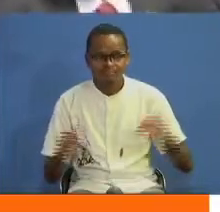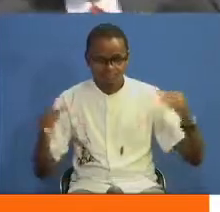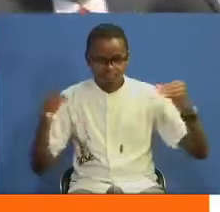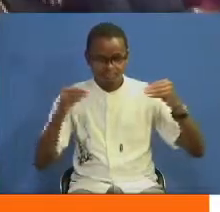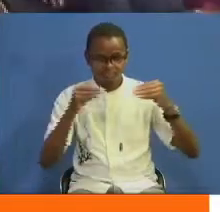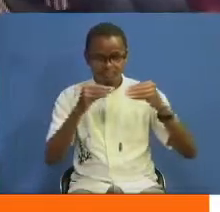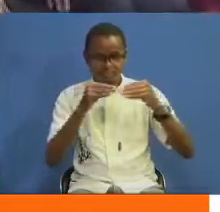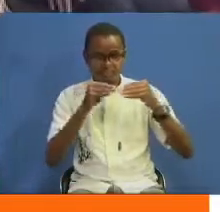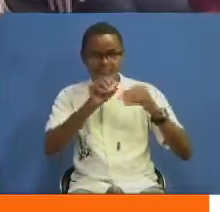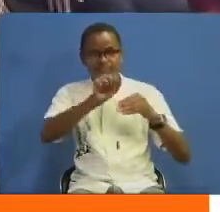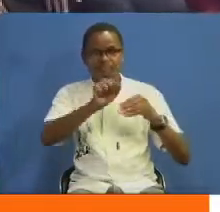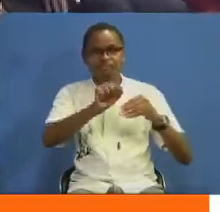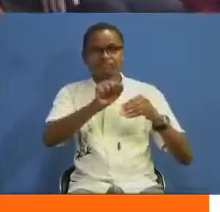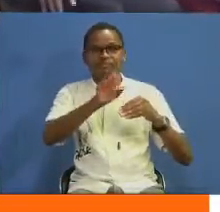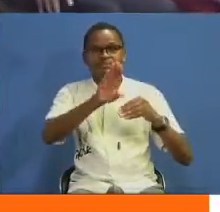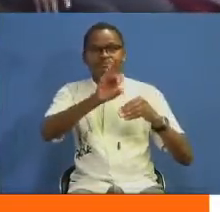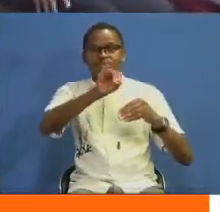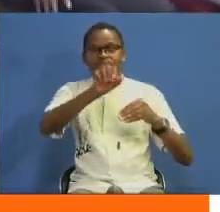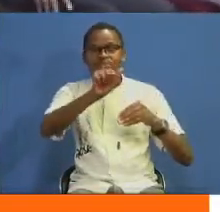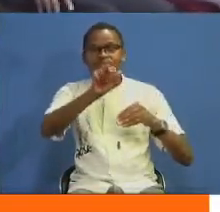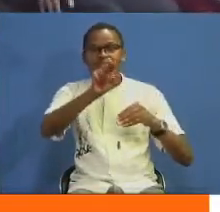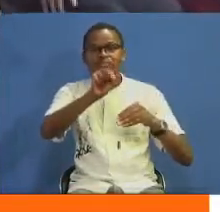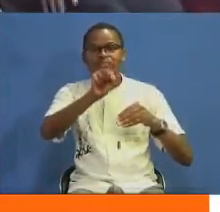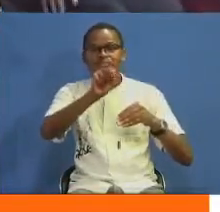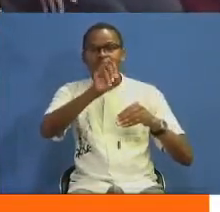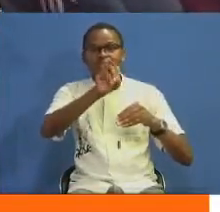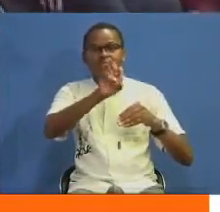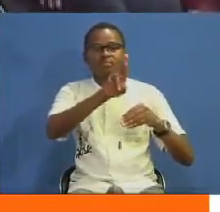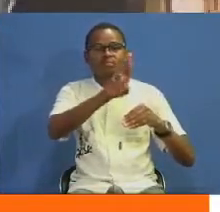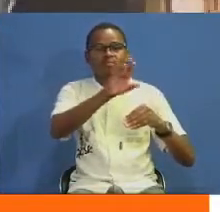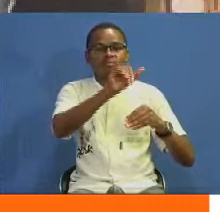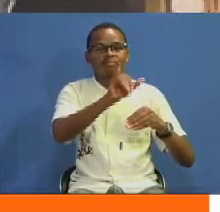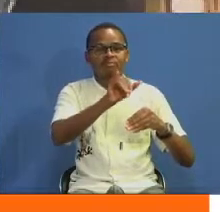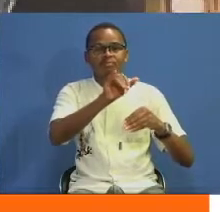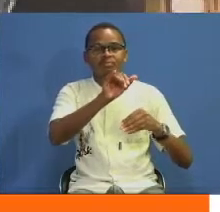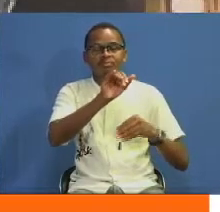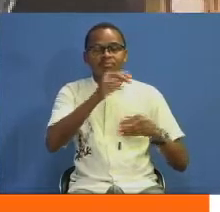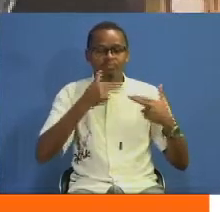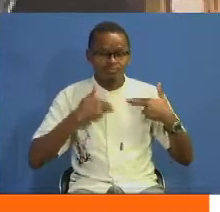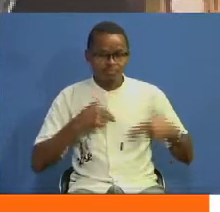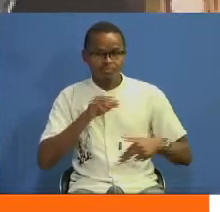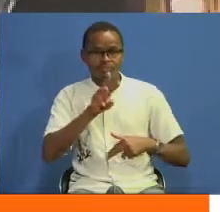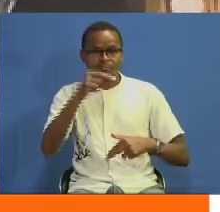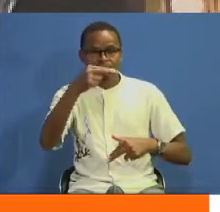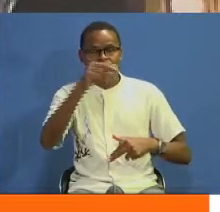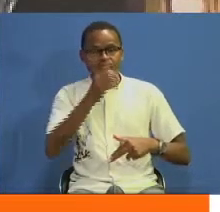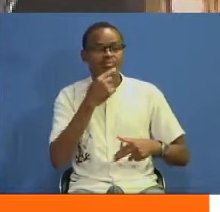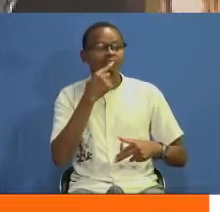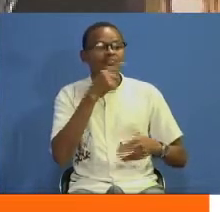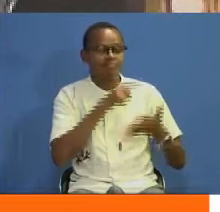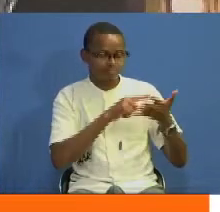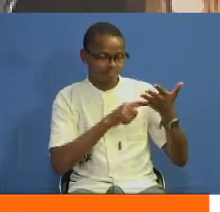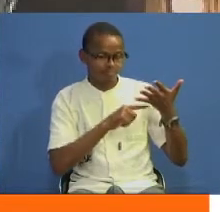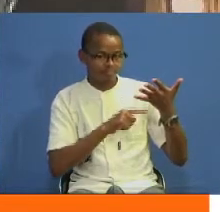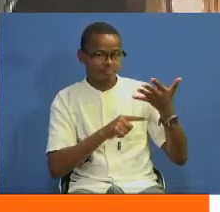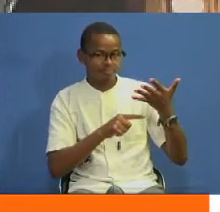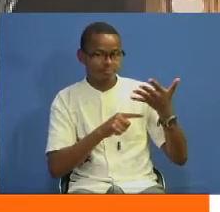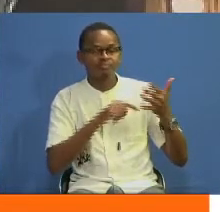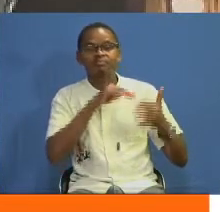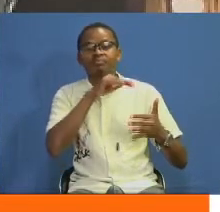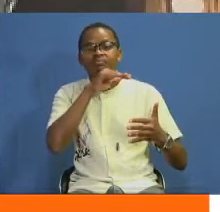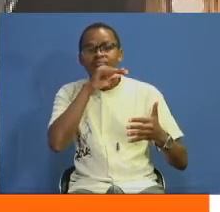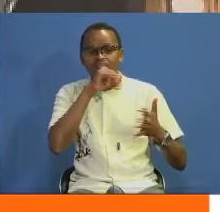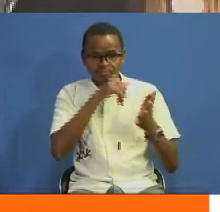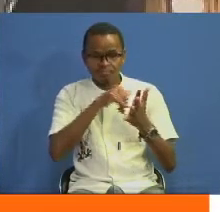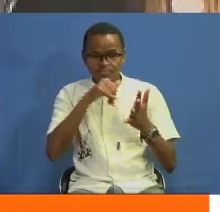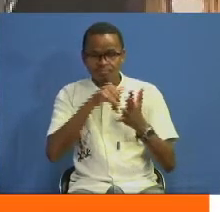wa Abidjan nchini Ivory Coast unajiri wakati shirika la afya duniani WHO limesema kwamba vifo